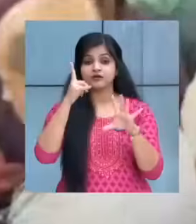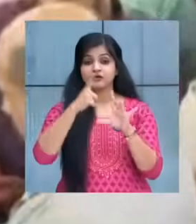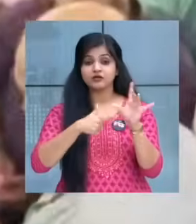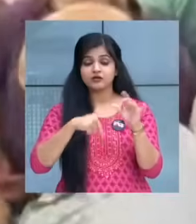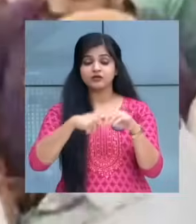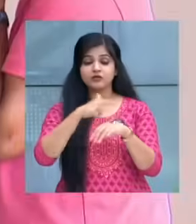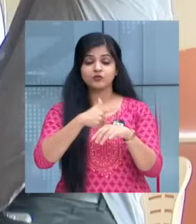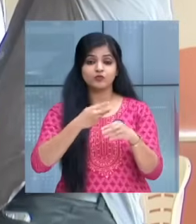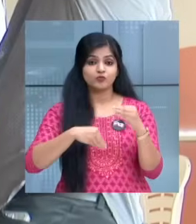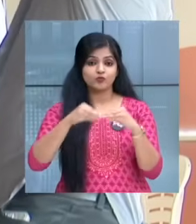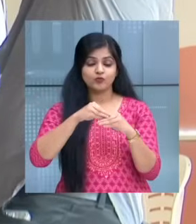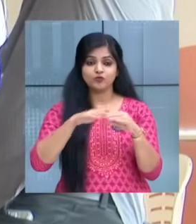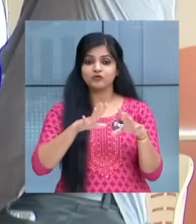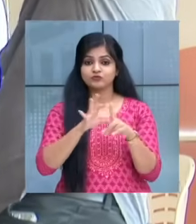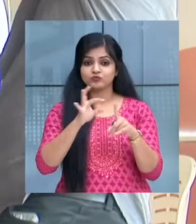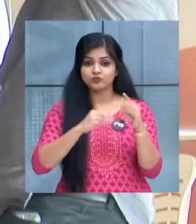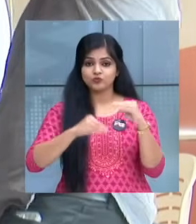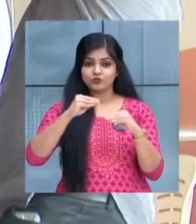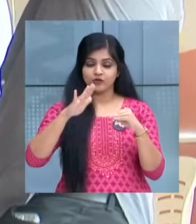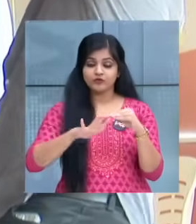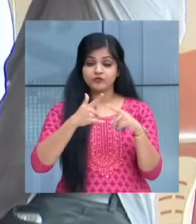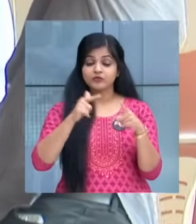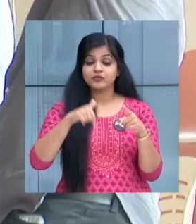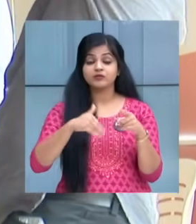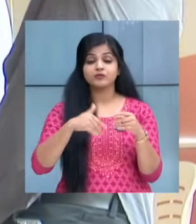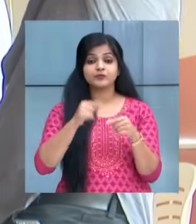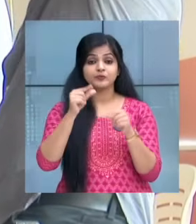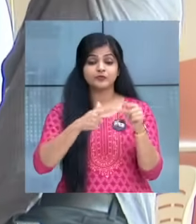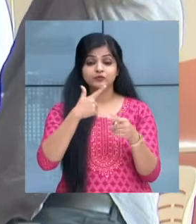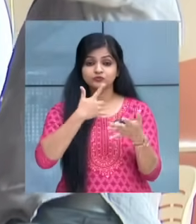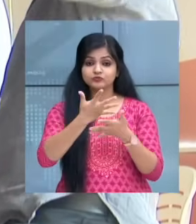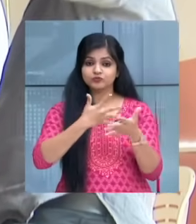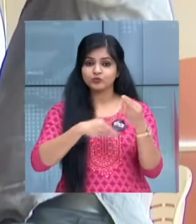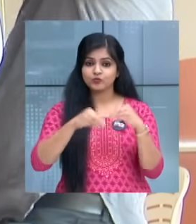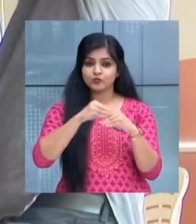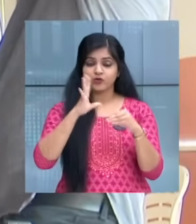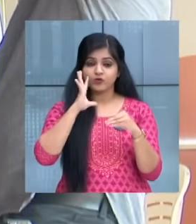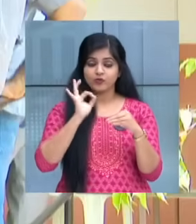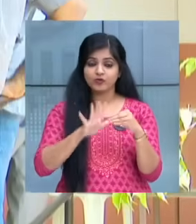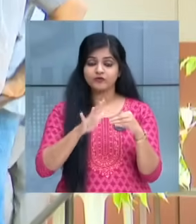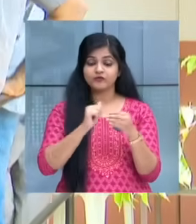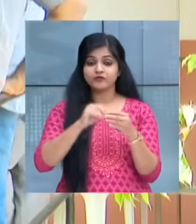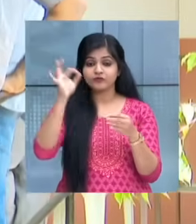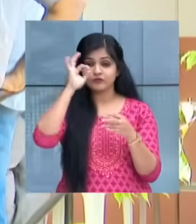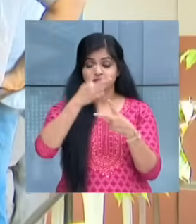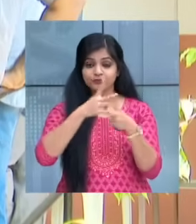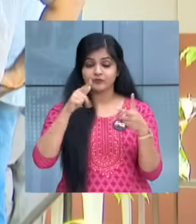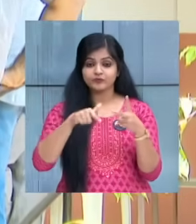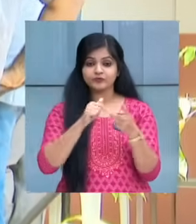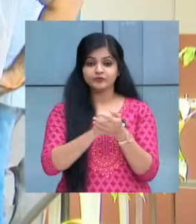മാത്രമാണ് സജീവമായി ഉണ്ടായിരുന്നെങ്കിൽ പോലും ഇപ്പോഴും ആളുകൾ ചർച്ച ചെയ്യുന്ന, അതിനെക്കുറിച്ച് സംസാരിക്കുന്ന ഒക്കെ